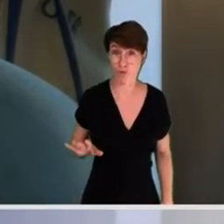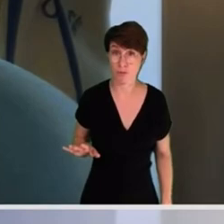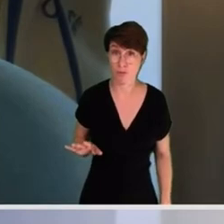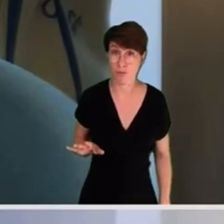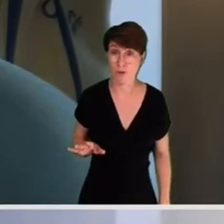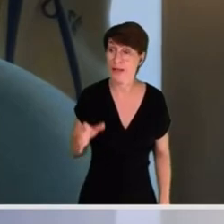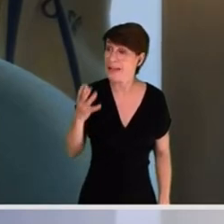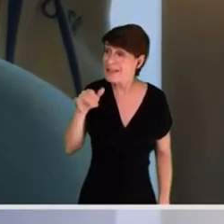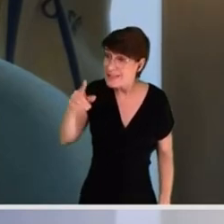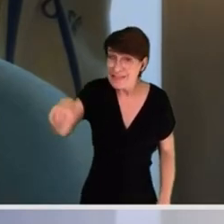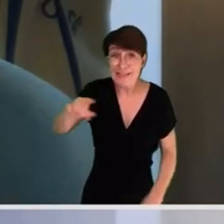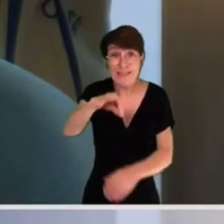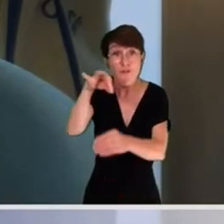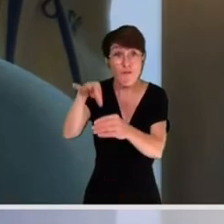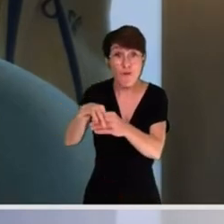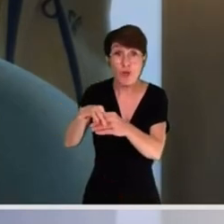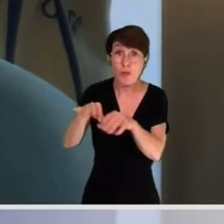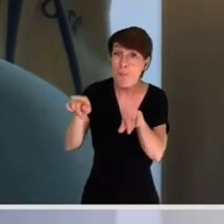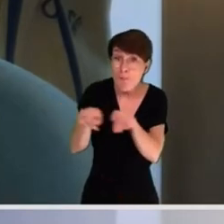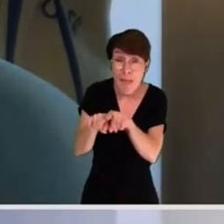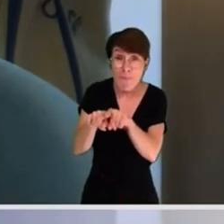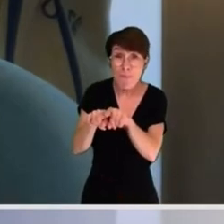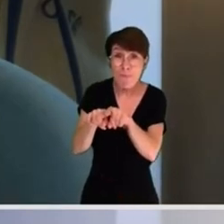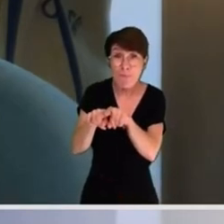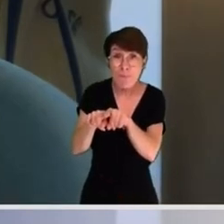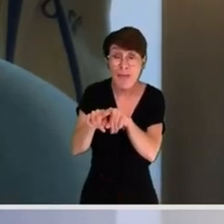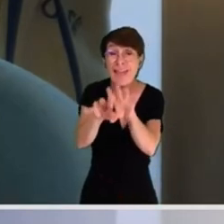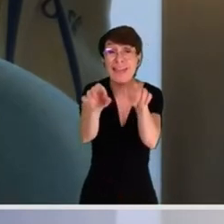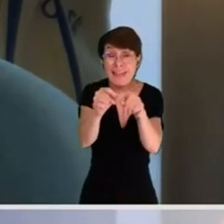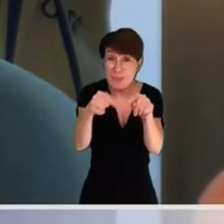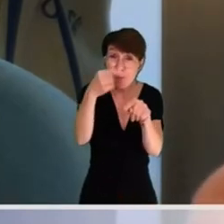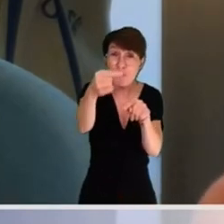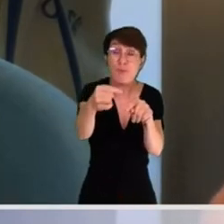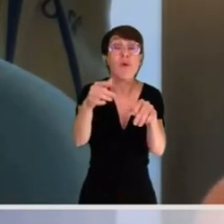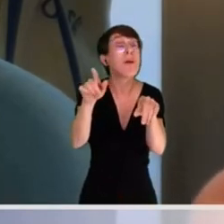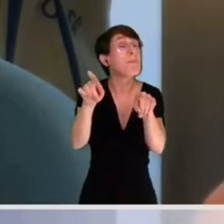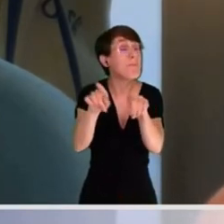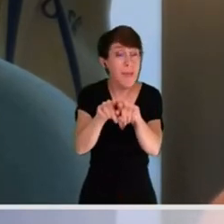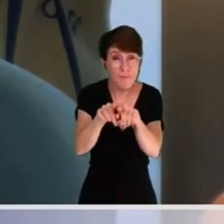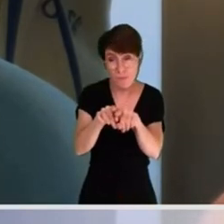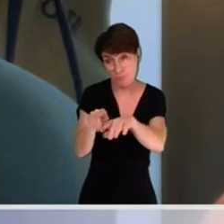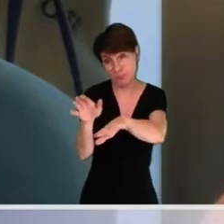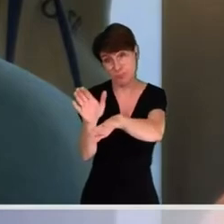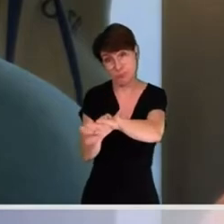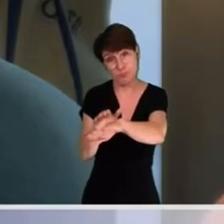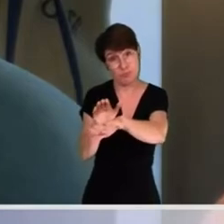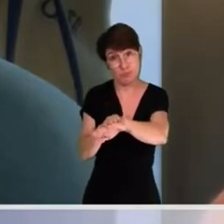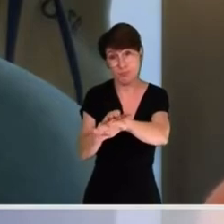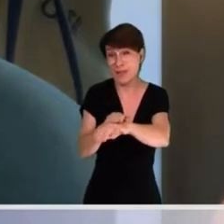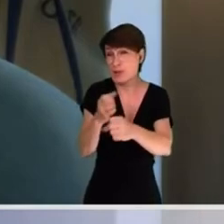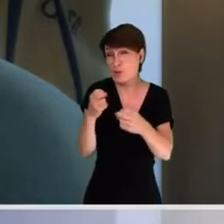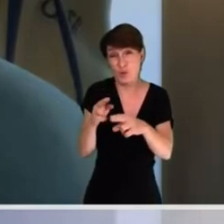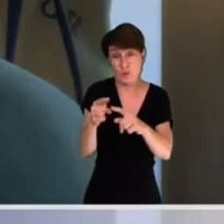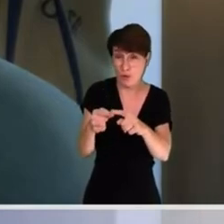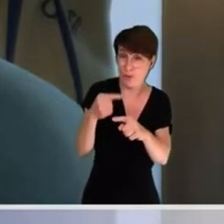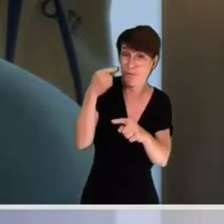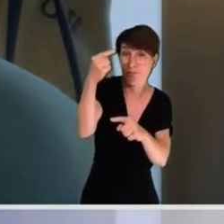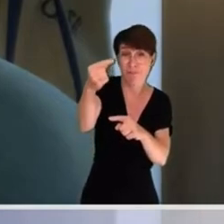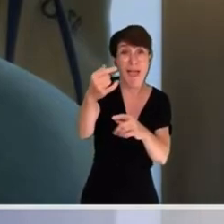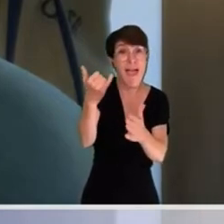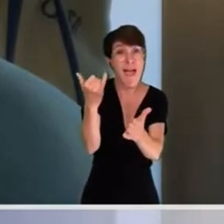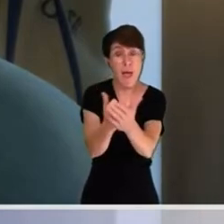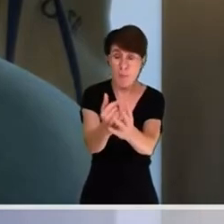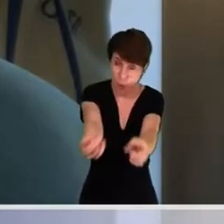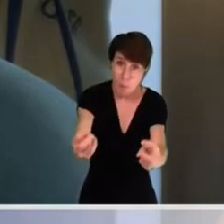cette continuité se poursuit, en mars prochain, vous aurez une augmentation massive